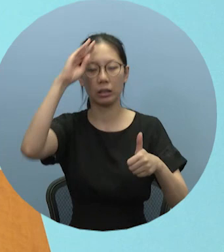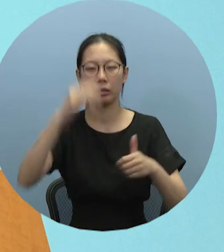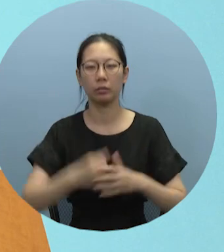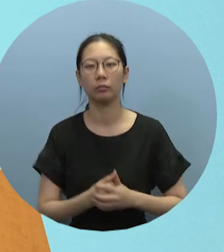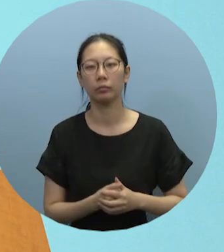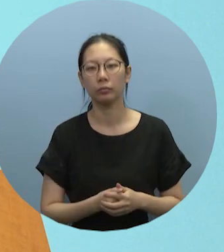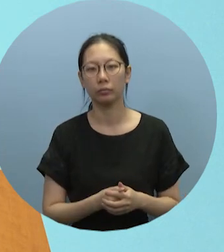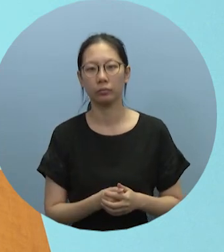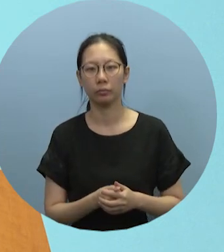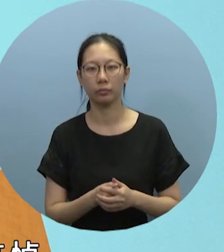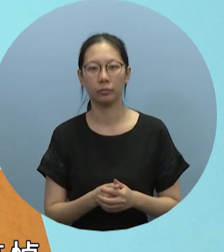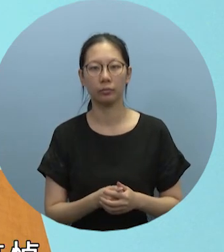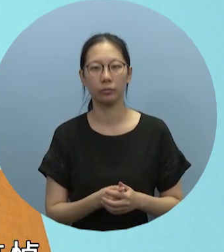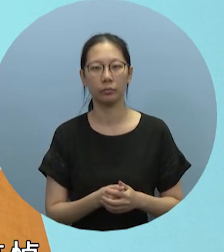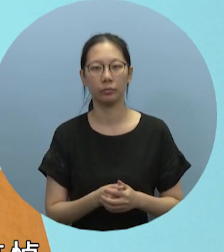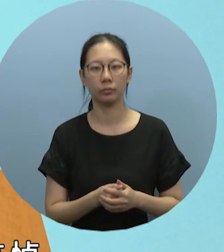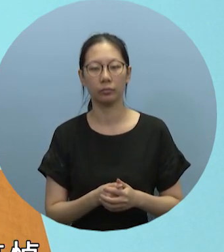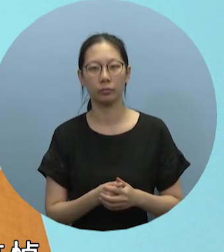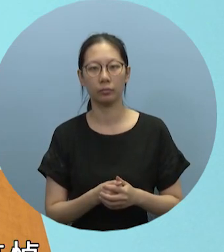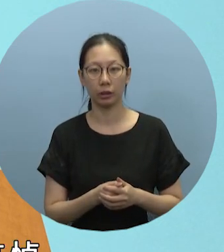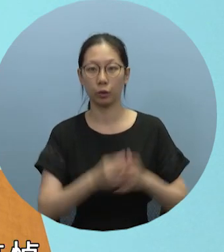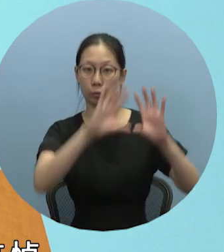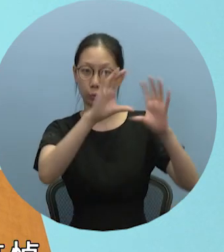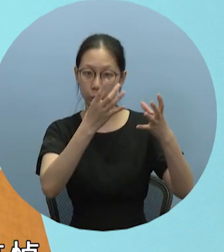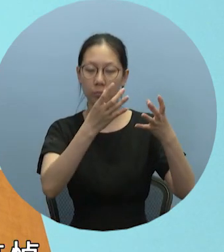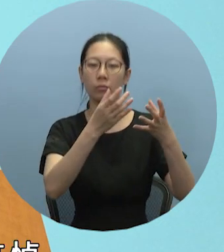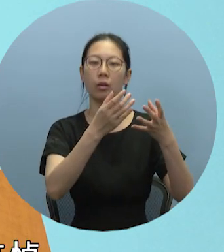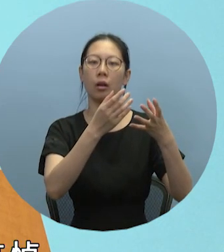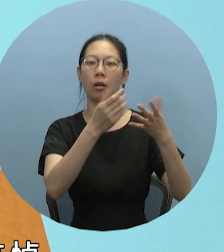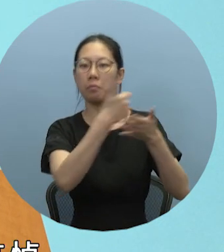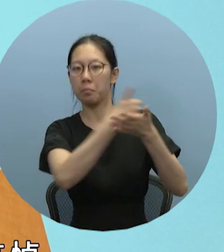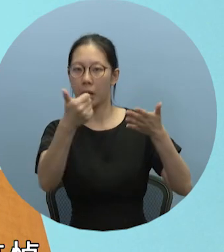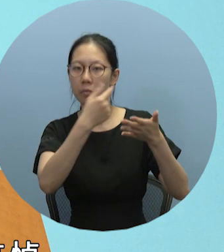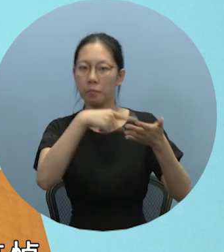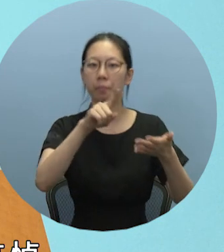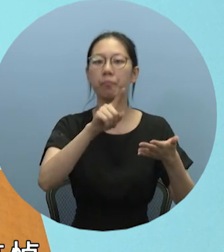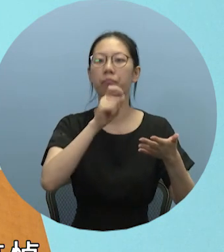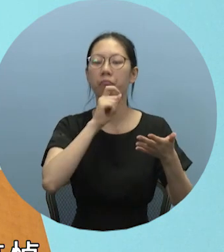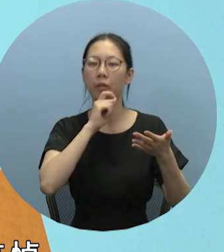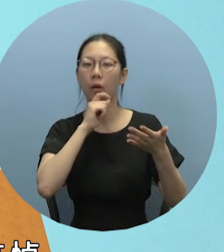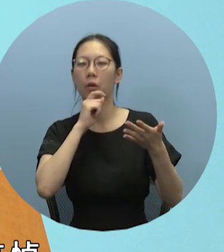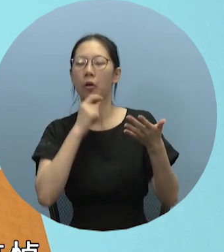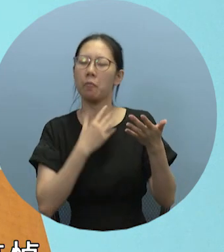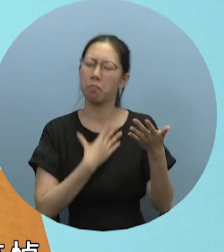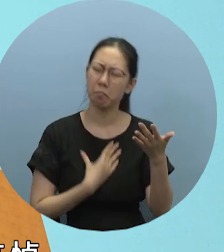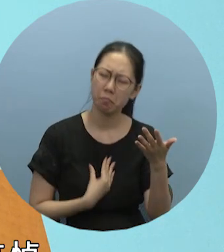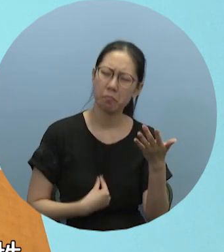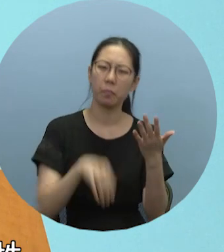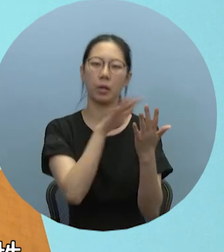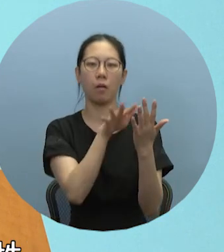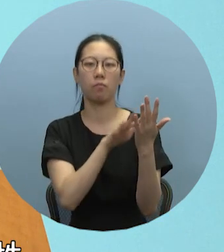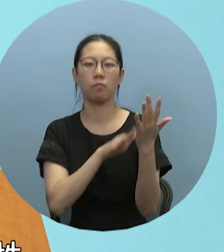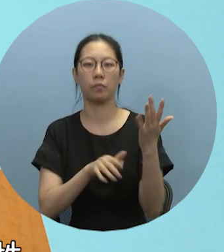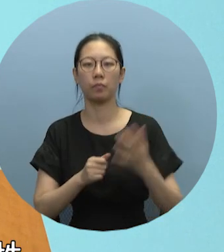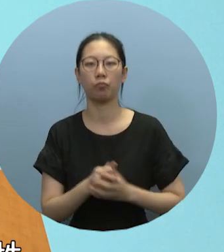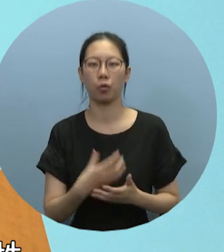地，而係作一個咁樣一致通過嘅聲明，哀悼，認